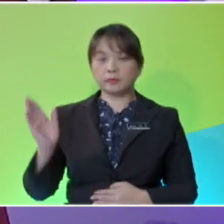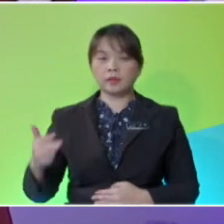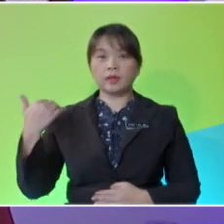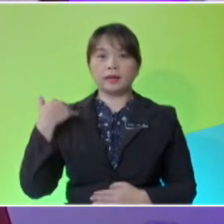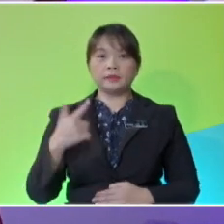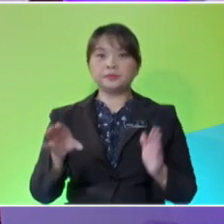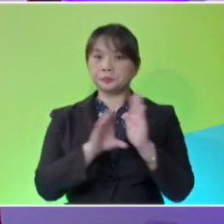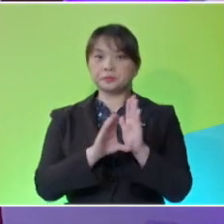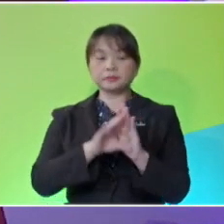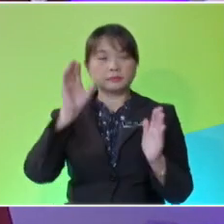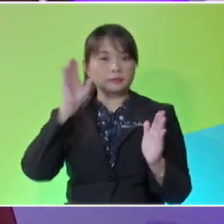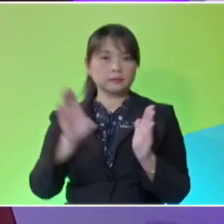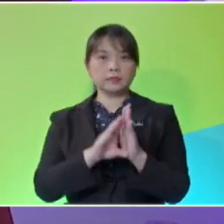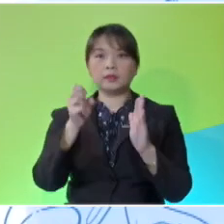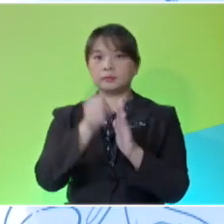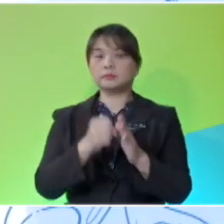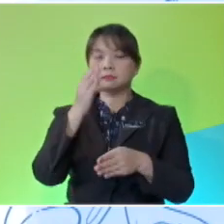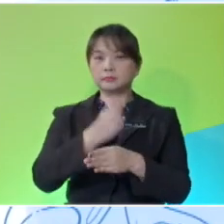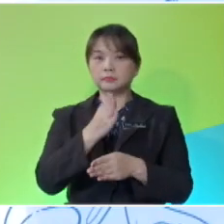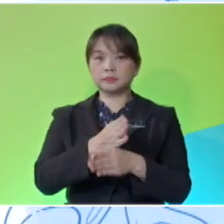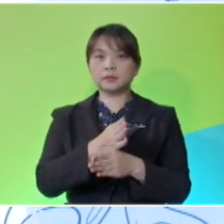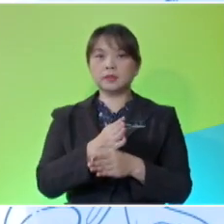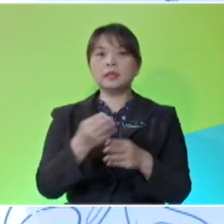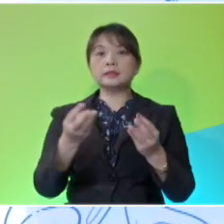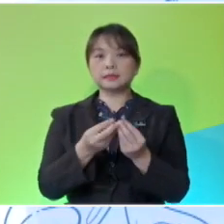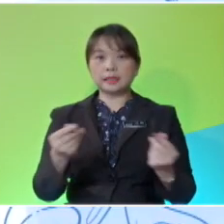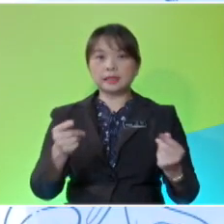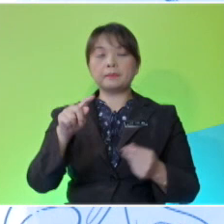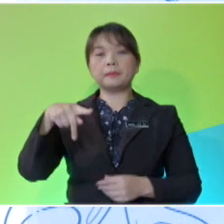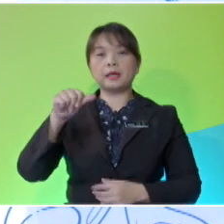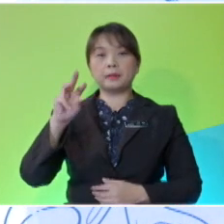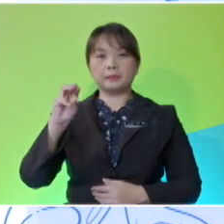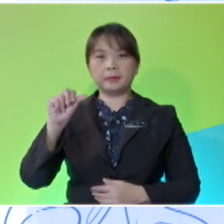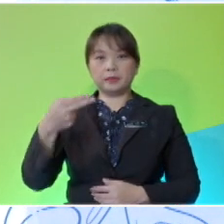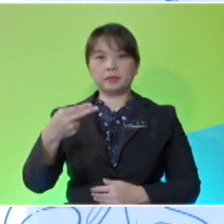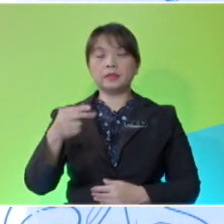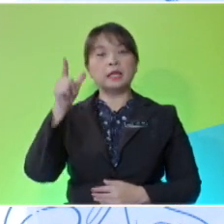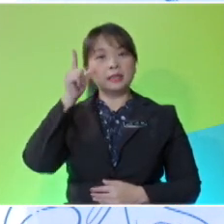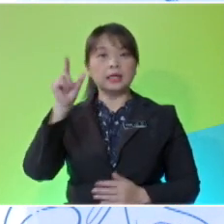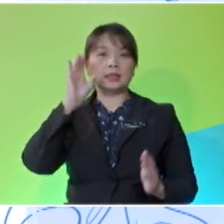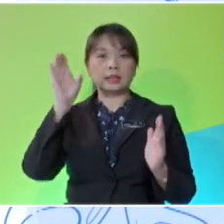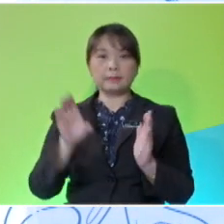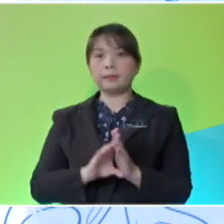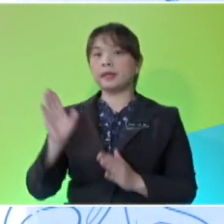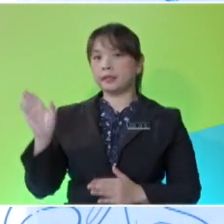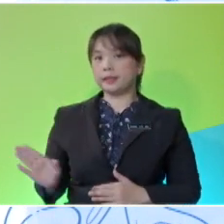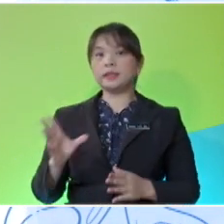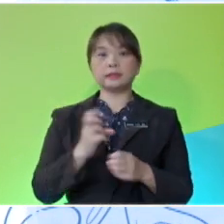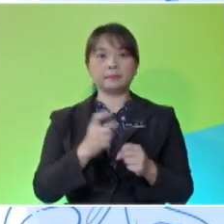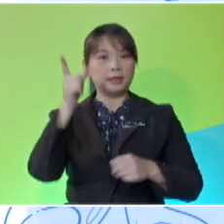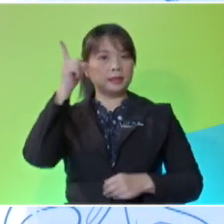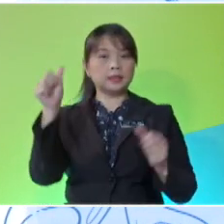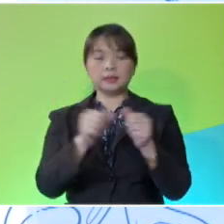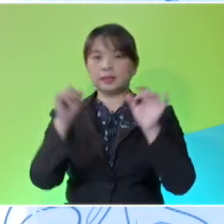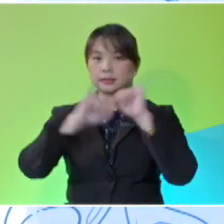gambaran sebenarnya kawasan Tanah pamak jika kita lihat pada gambar yang ditunjukkan kita dapat lihat dengan jelas bahwa